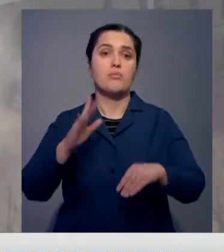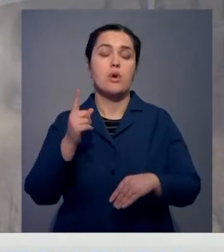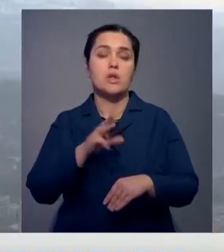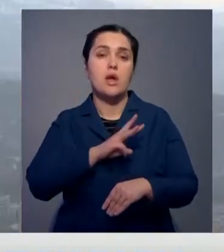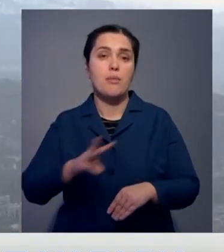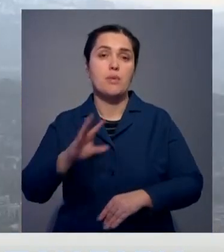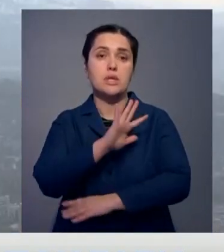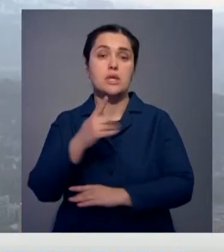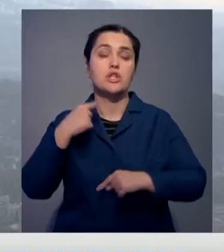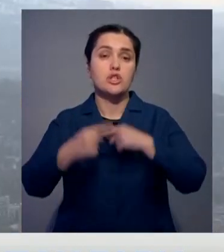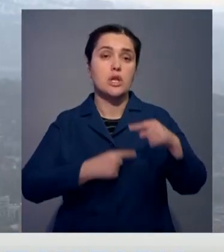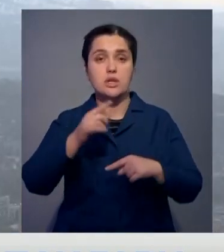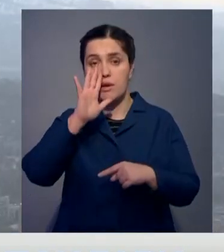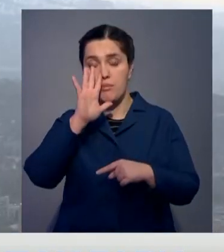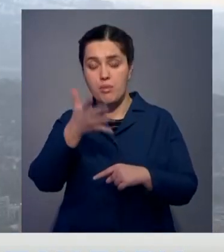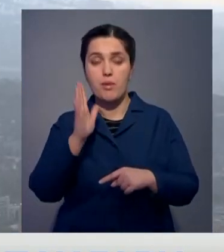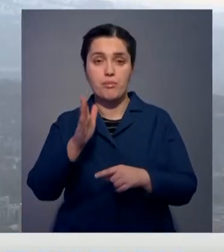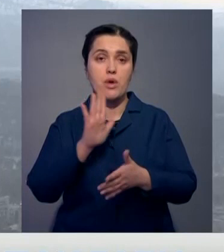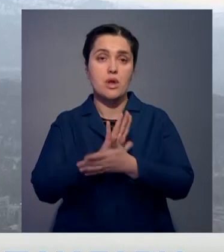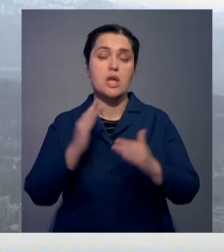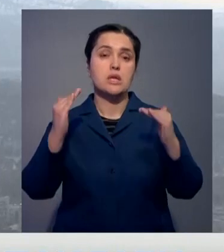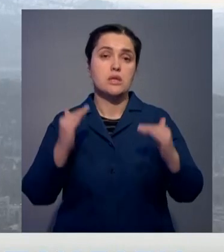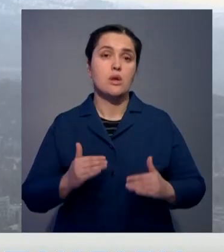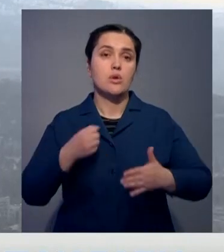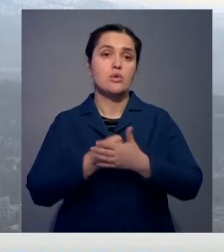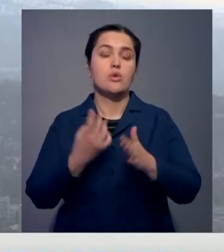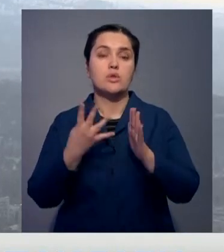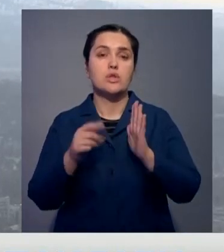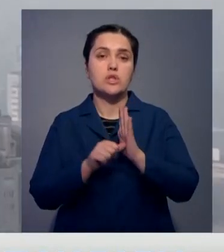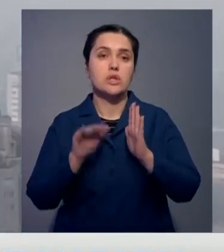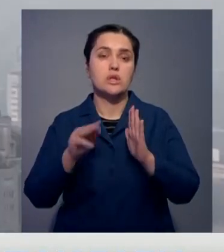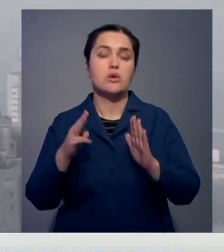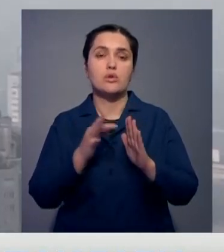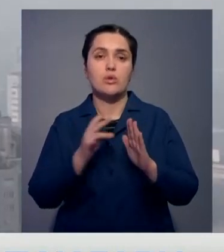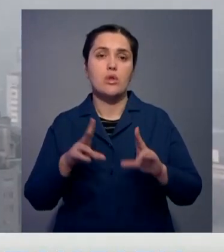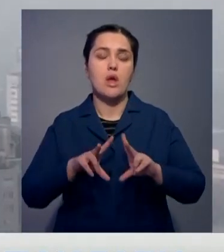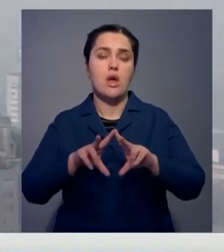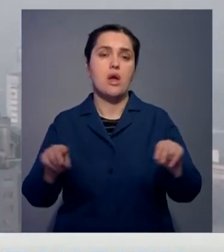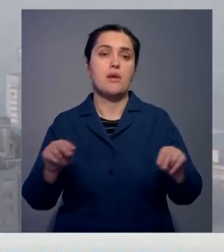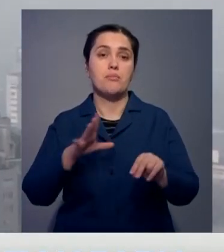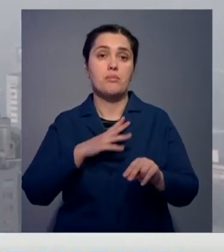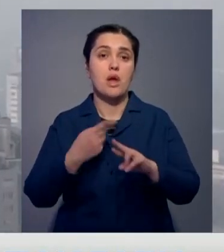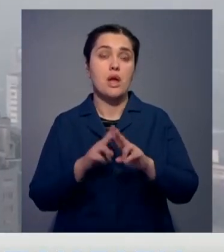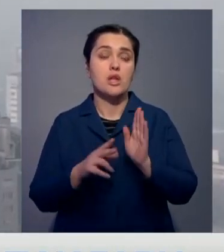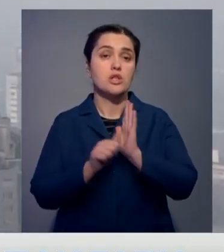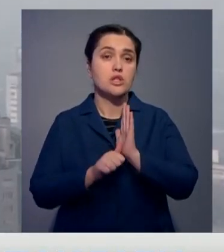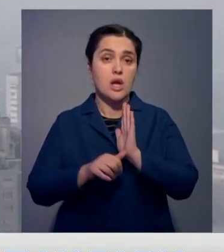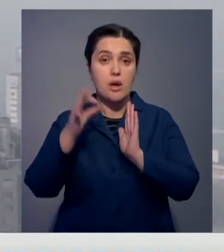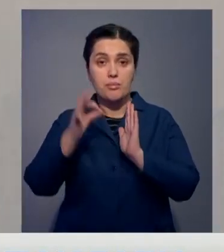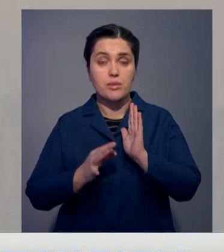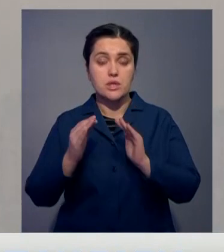доля вредных выбросов снизится до 46 тысяч тонн, обещают в Акимате. Это на 60% меньше сегодняшних